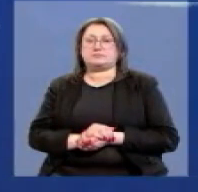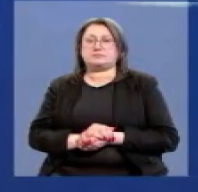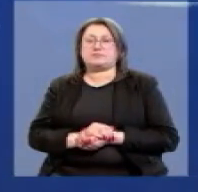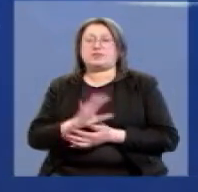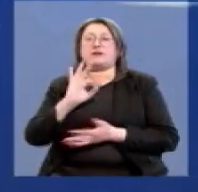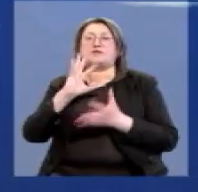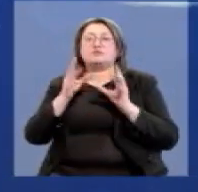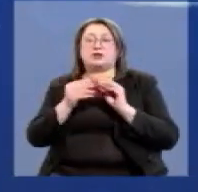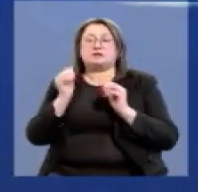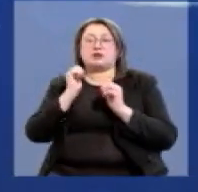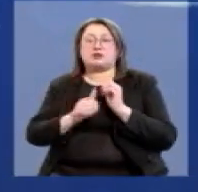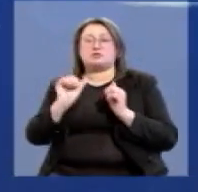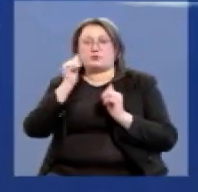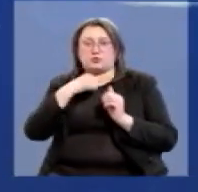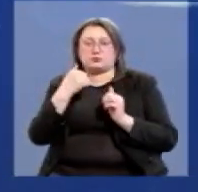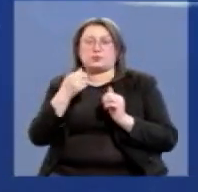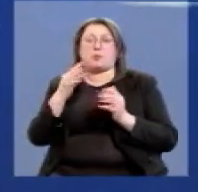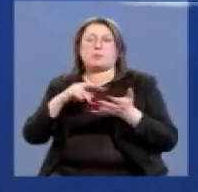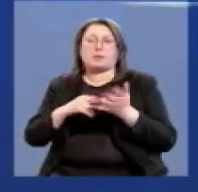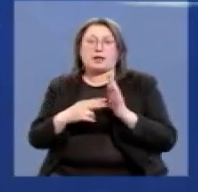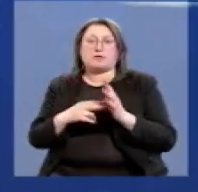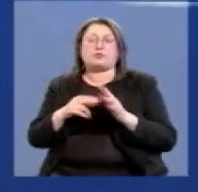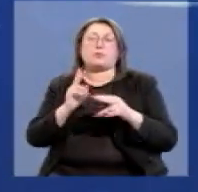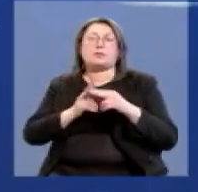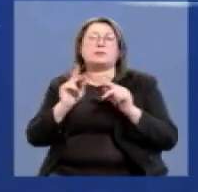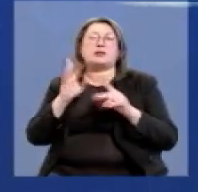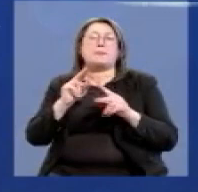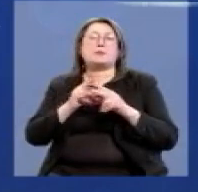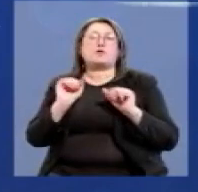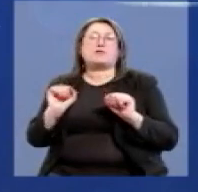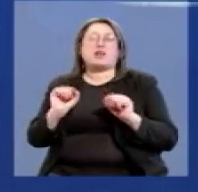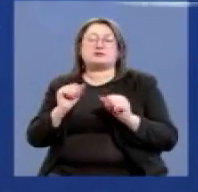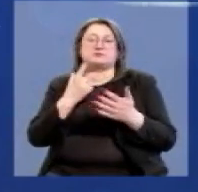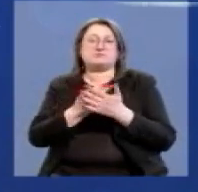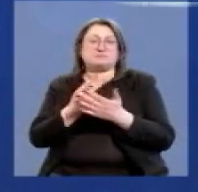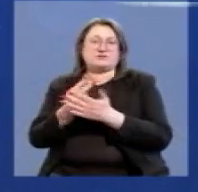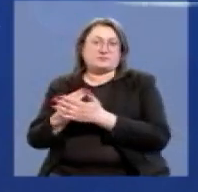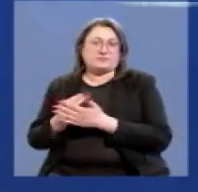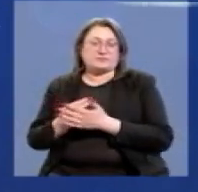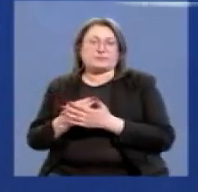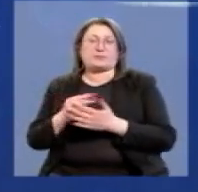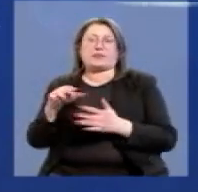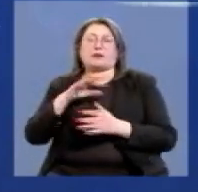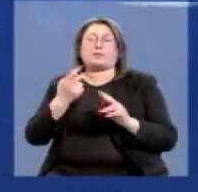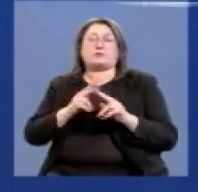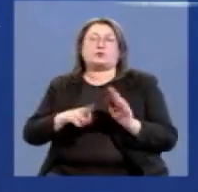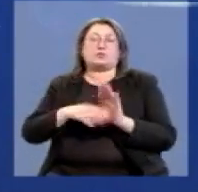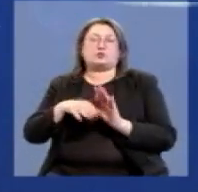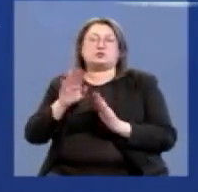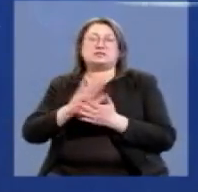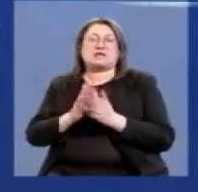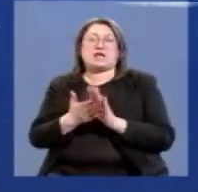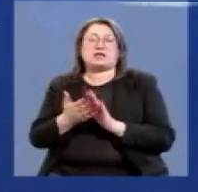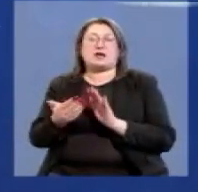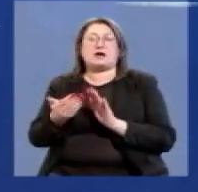керек, облыстың ветеринариялық қызметтерімен бір жыл сайынғы жоспарлы профилактикалық егу нәтижесінде бұрын тіркелген жануарлар мен